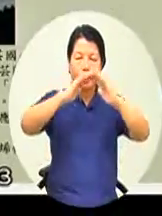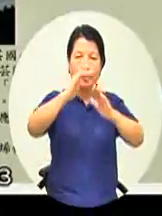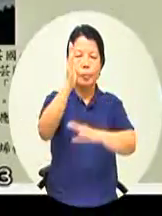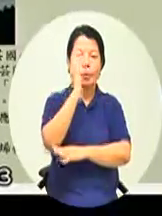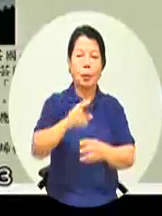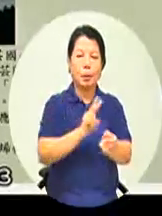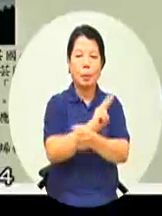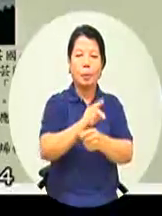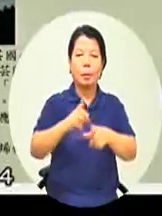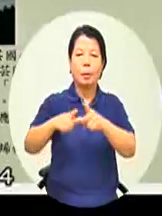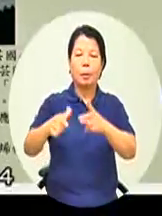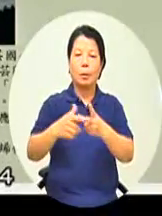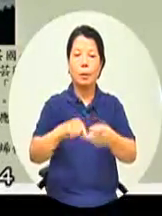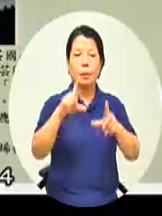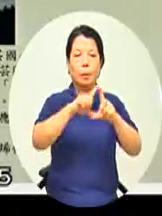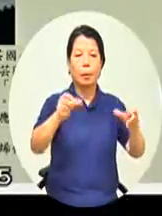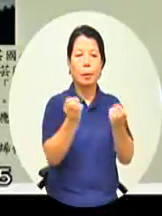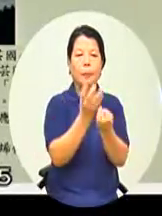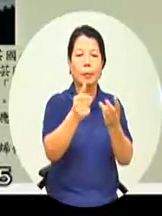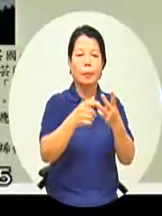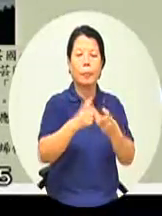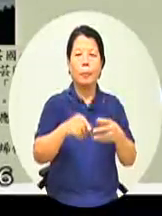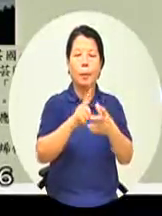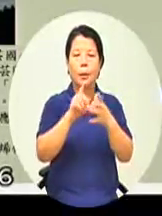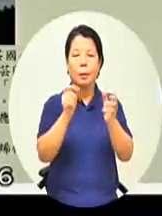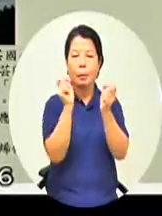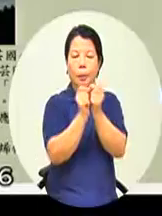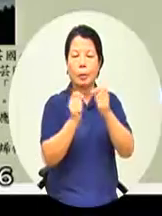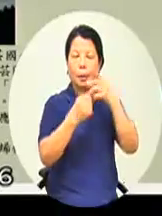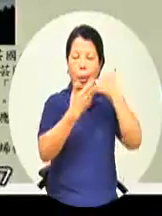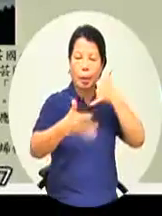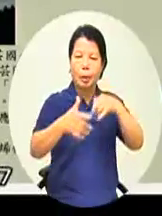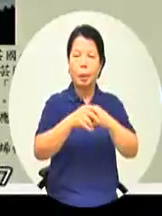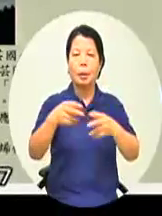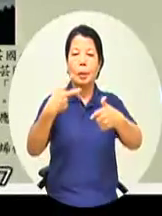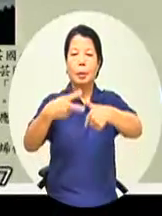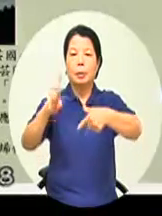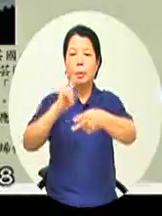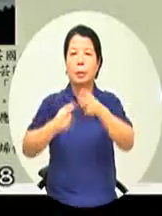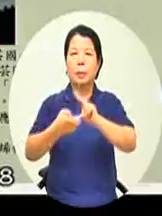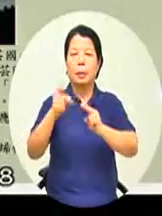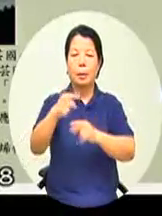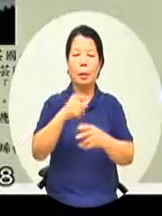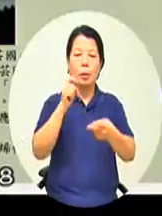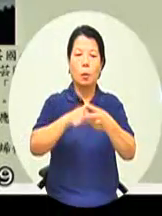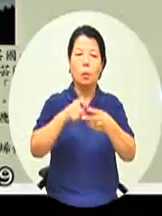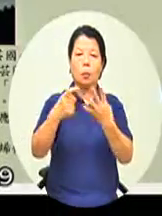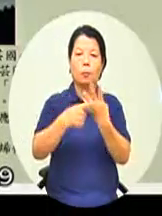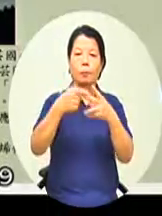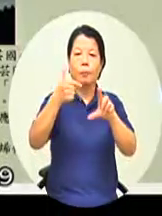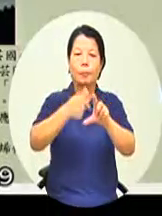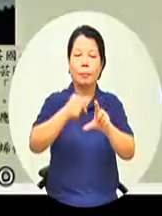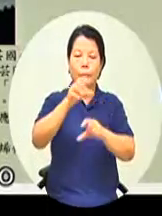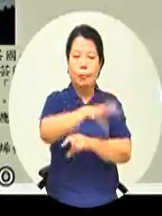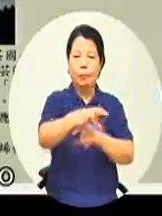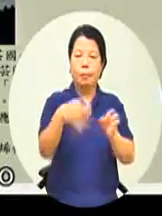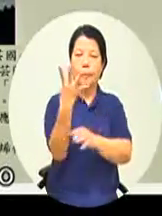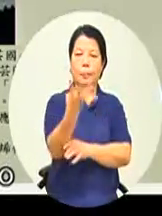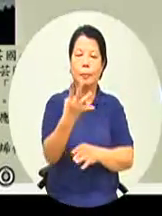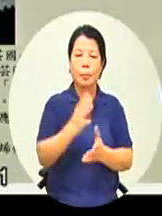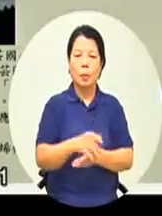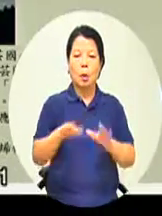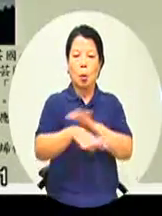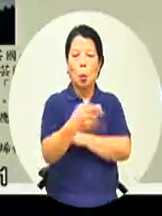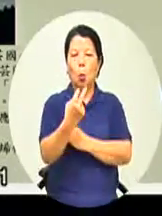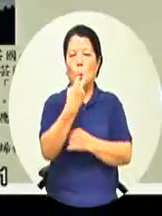门、大发、林海、人大这四个工业区哈，拢是哈啊，这个空气